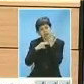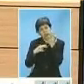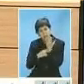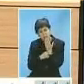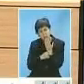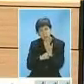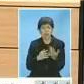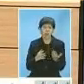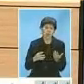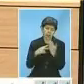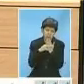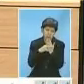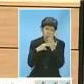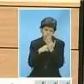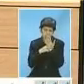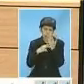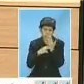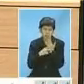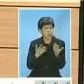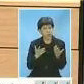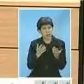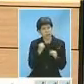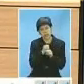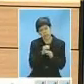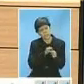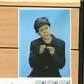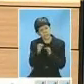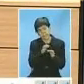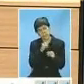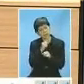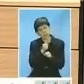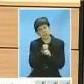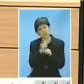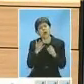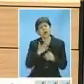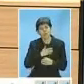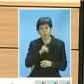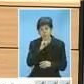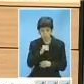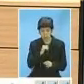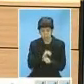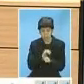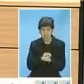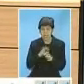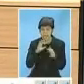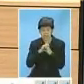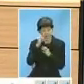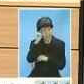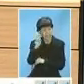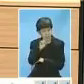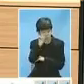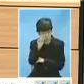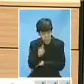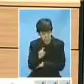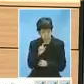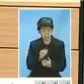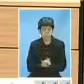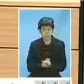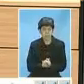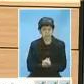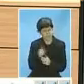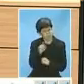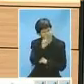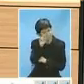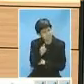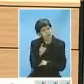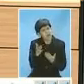านผู้ประท้วงก็บล็อกดังนั้นมันก็เลยไม่ได้อธิบายผลความต่อจริงๆผมใช้คำว่าเป็นข้อสงสัยและ